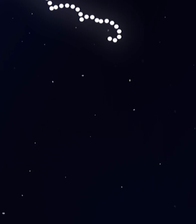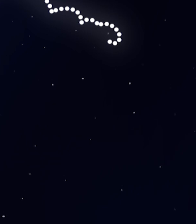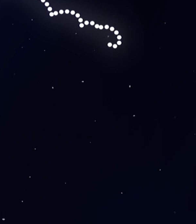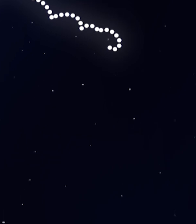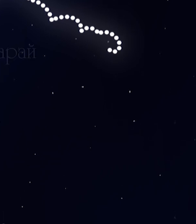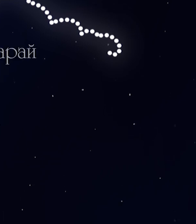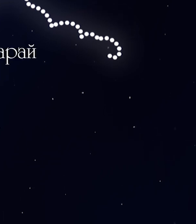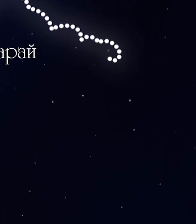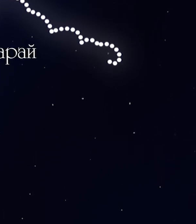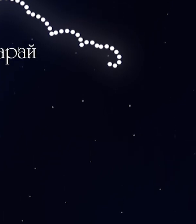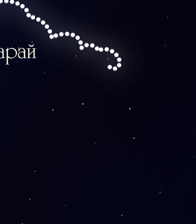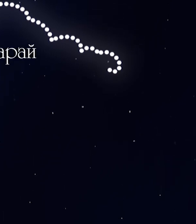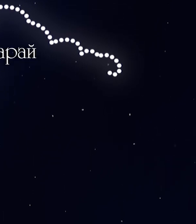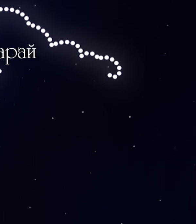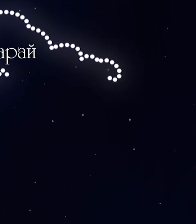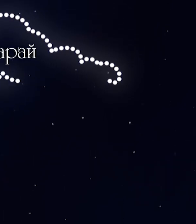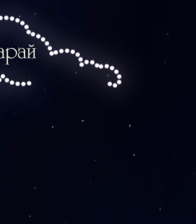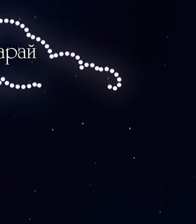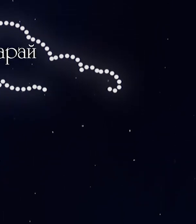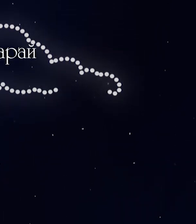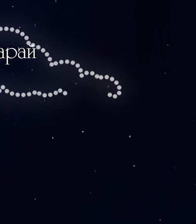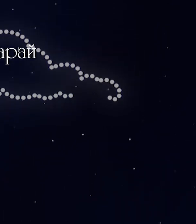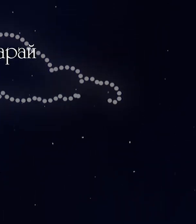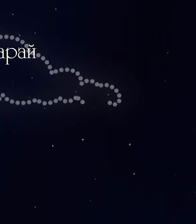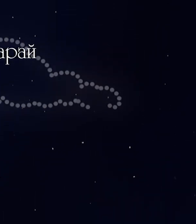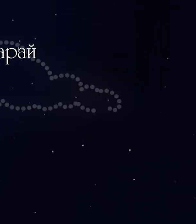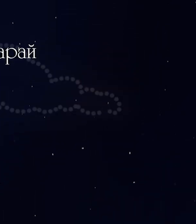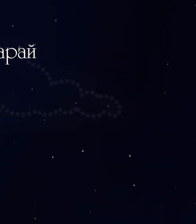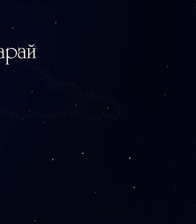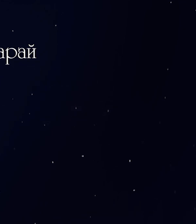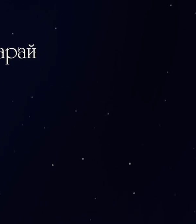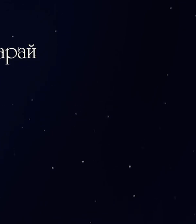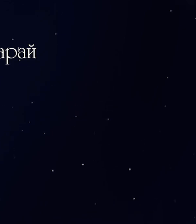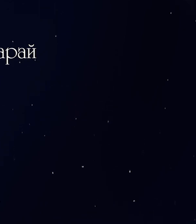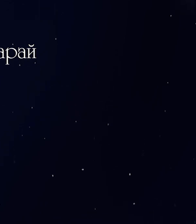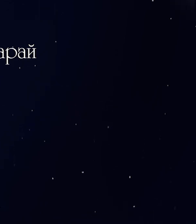Хүүхдүүдээ ардын сайхан үлгэрээ